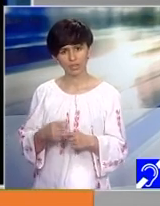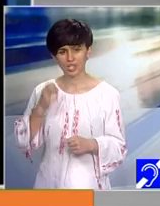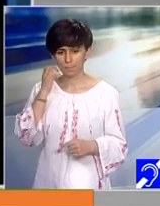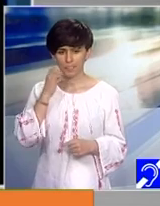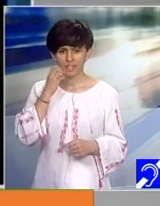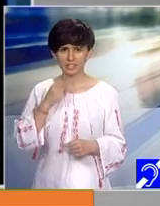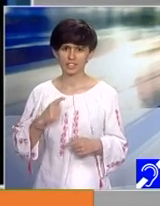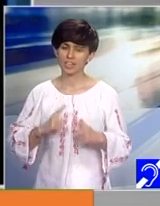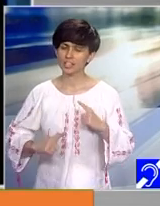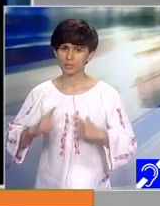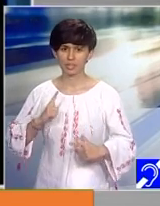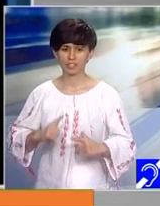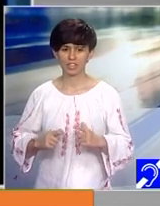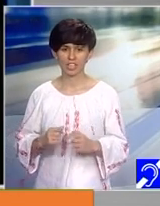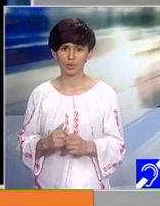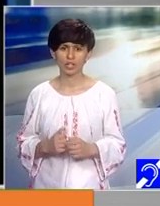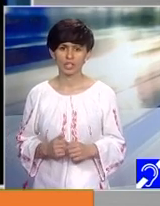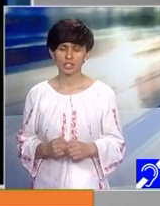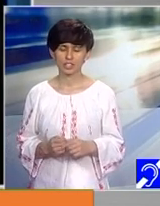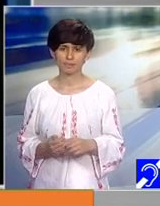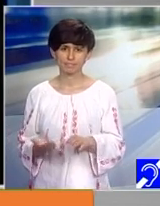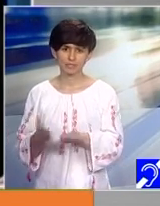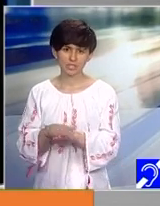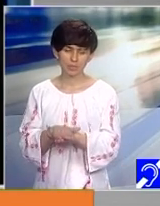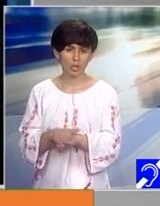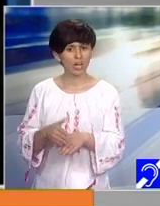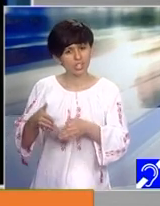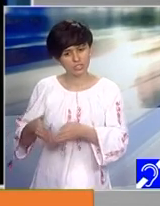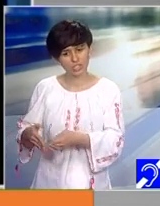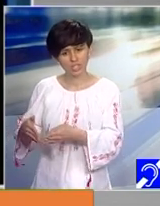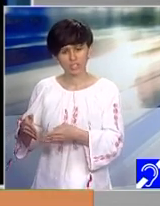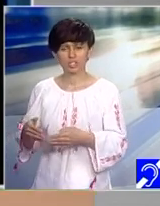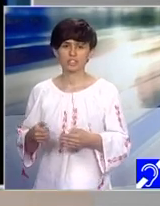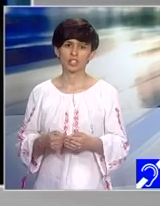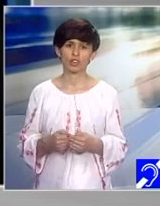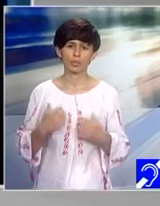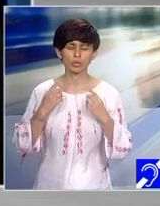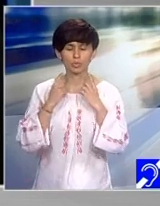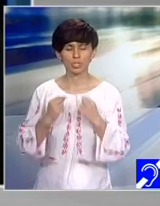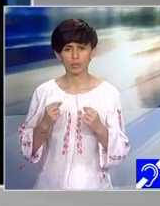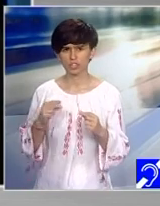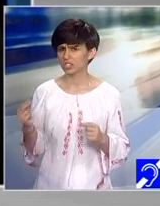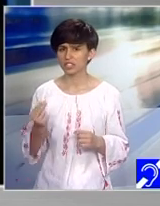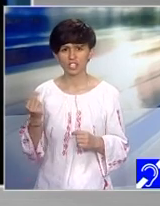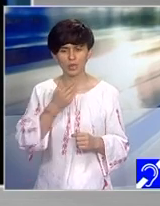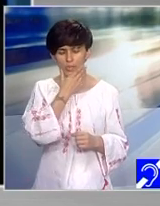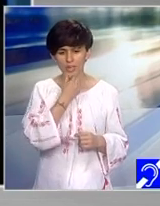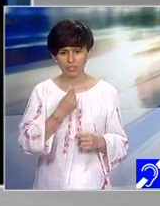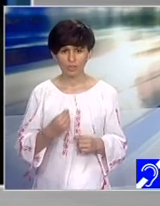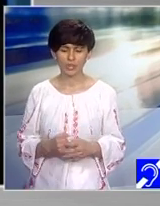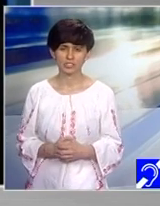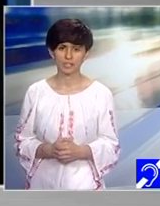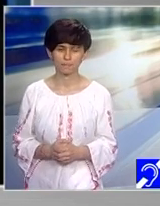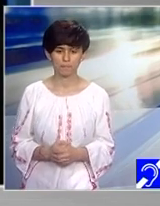preferau să se îngroape cu cămășile cele mai valoroase sau cele mai frumoase, să zic, și de